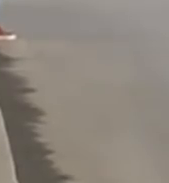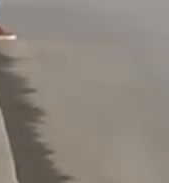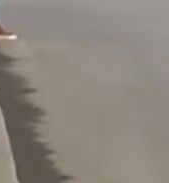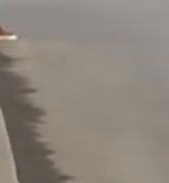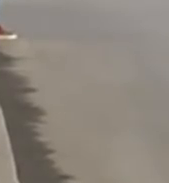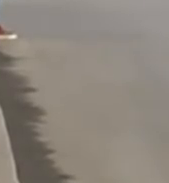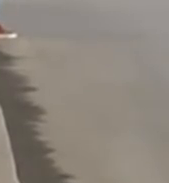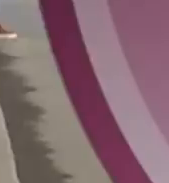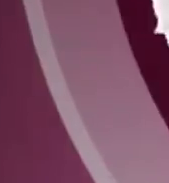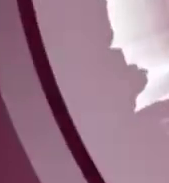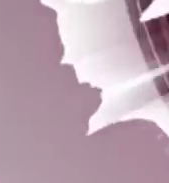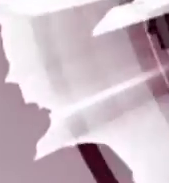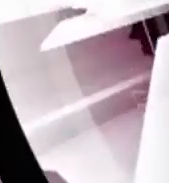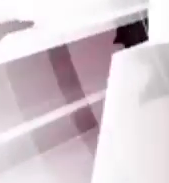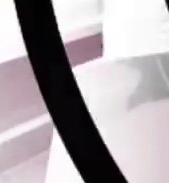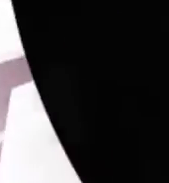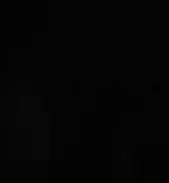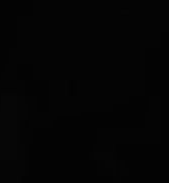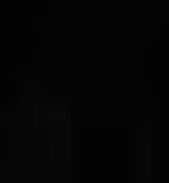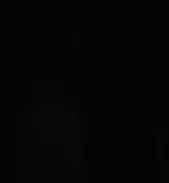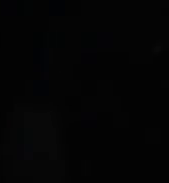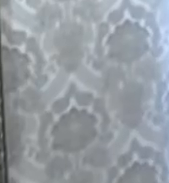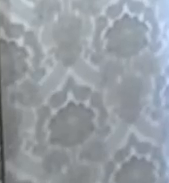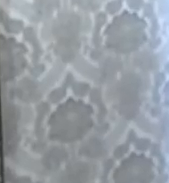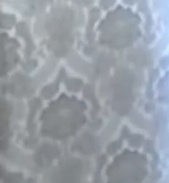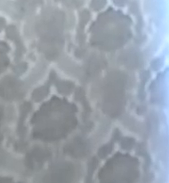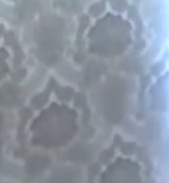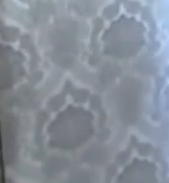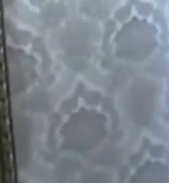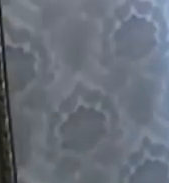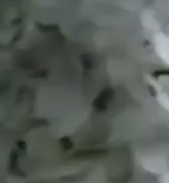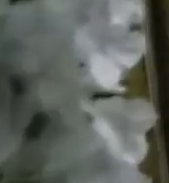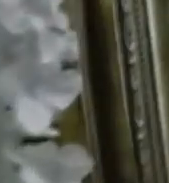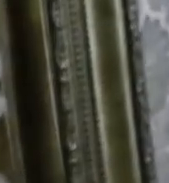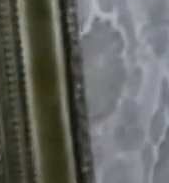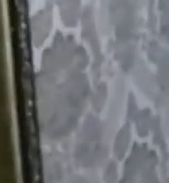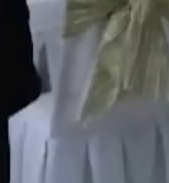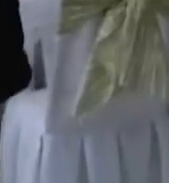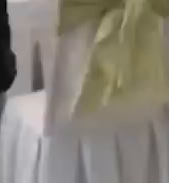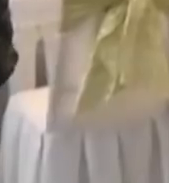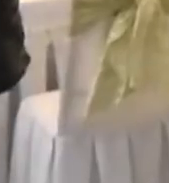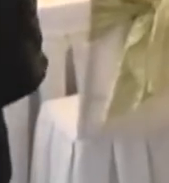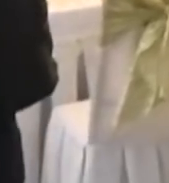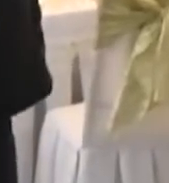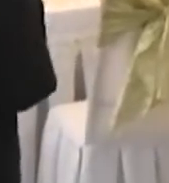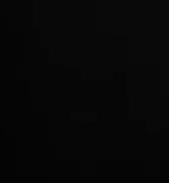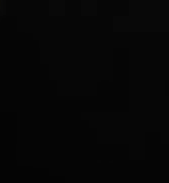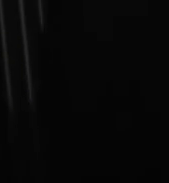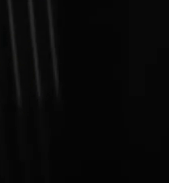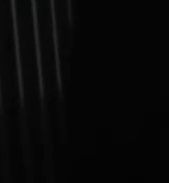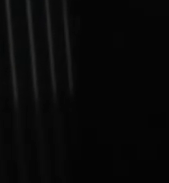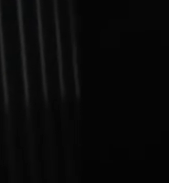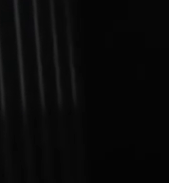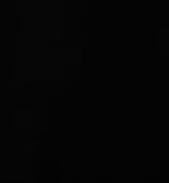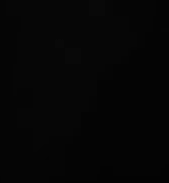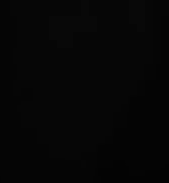расскажет Денис Земцов. Пир во время чумы. Пока казахстанцы привыкают к карантину, владельцы увеселительных заведений на юге